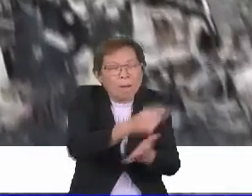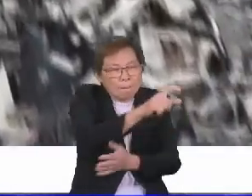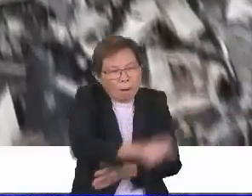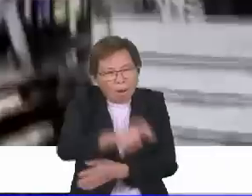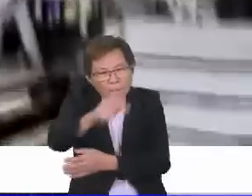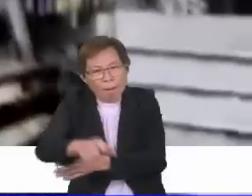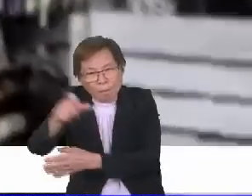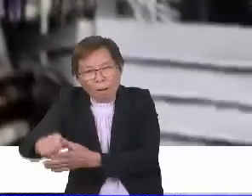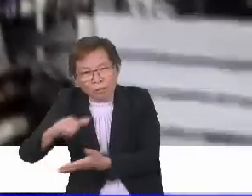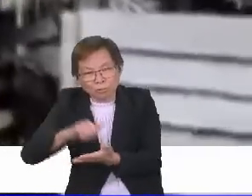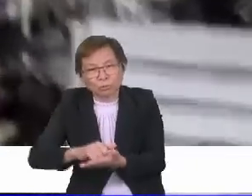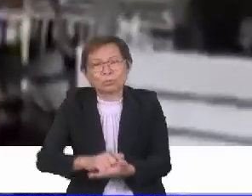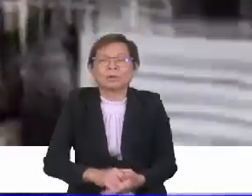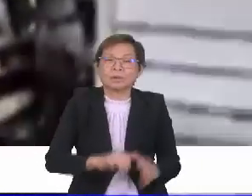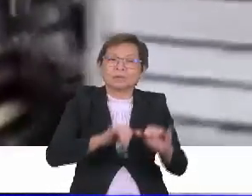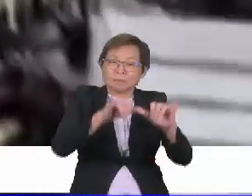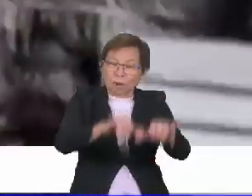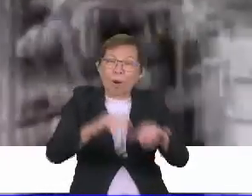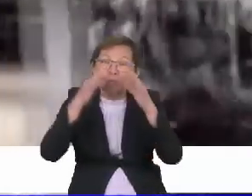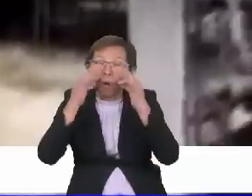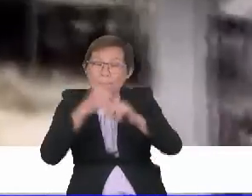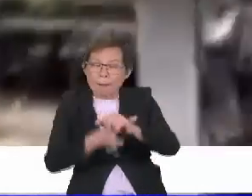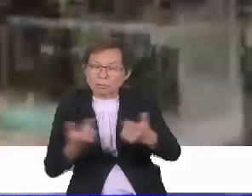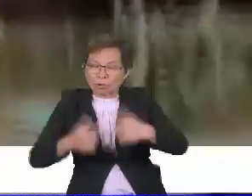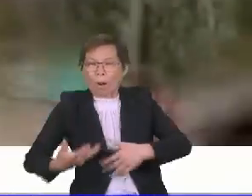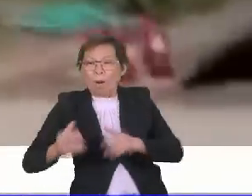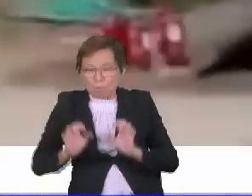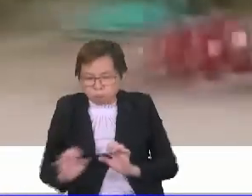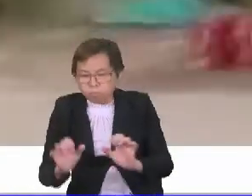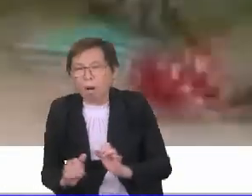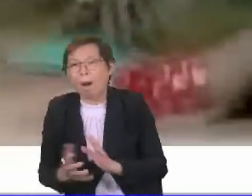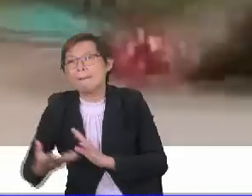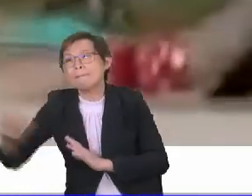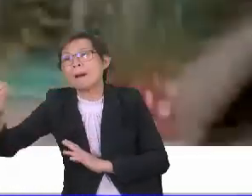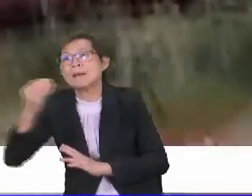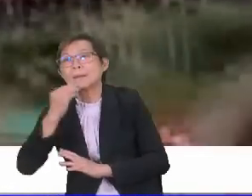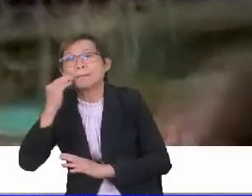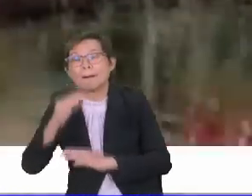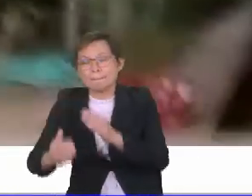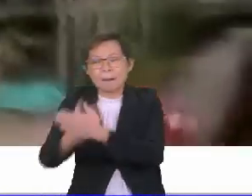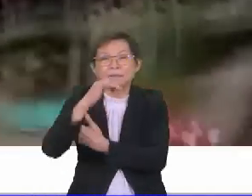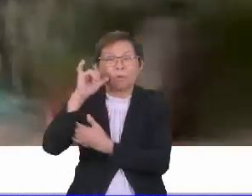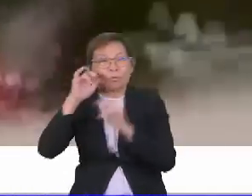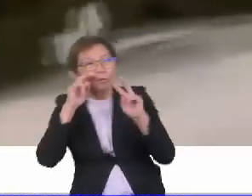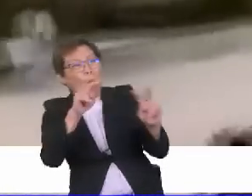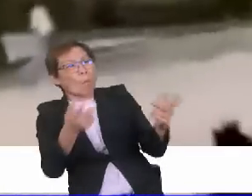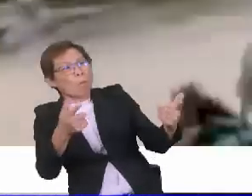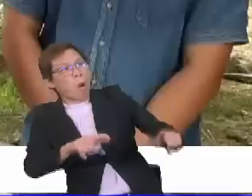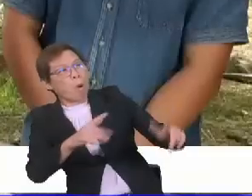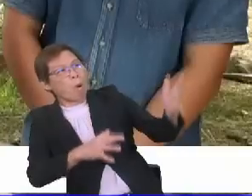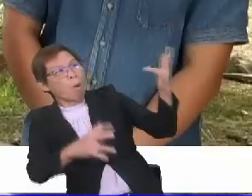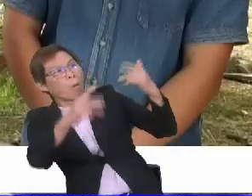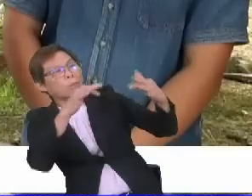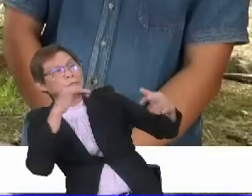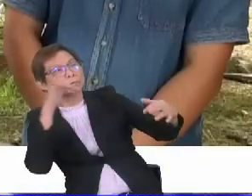terlibat wilayah yang berada di kucing pada masa kejadian bergegas pulang ke sungai saat pagi semalam pagi melihat sendiri kejadian tersebut